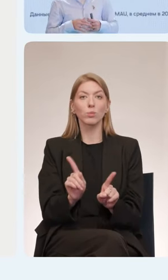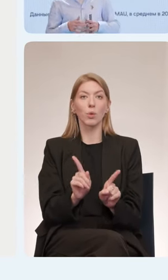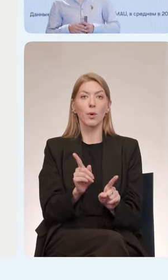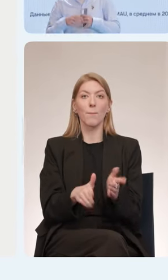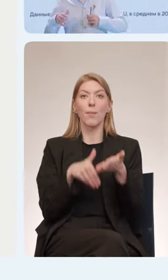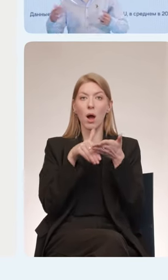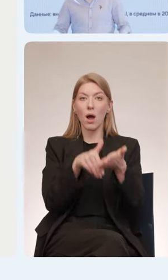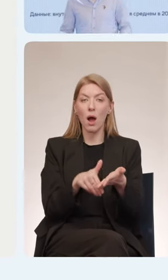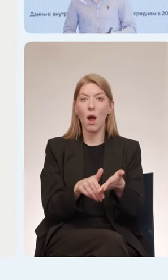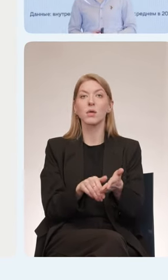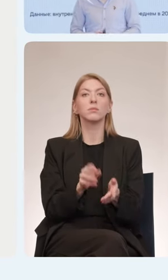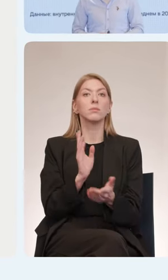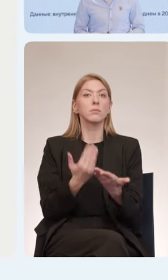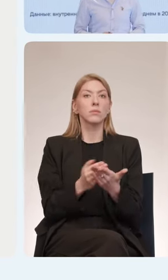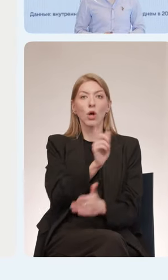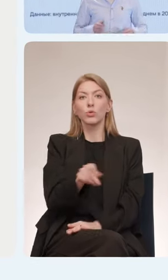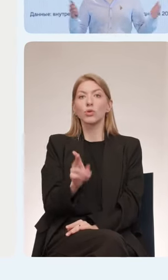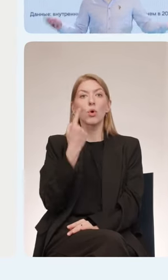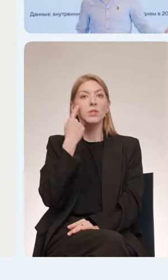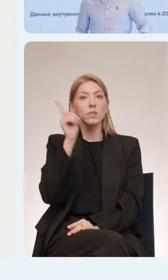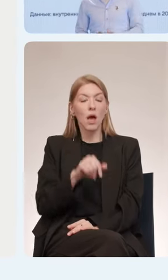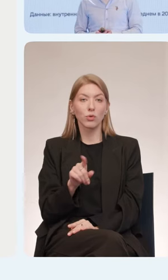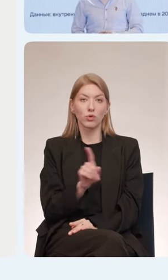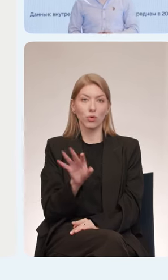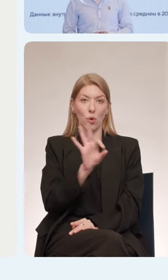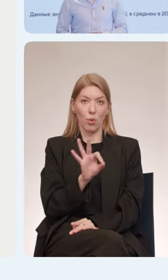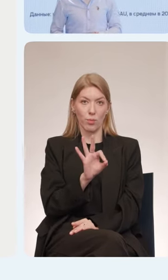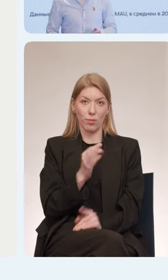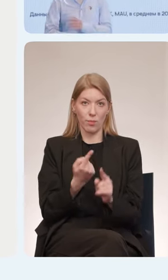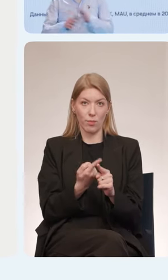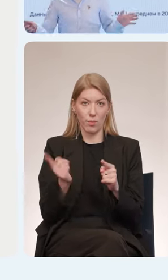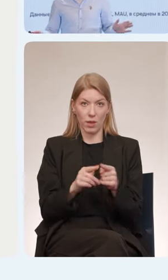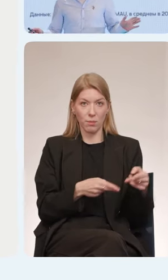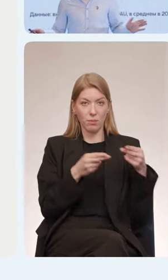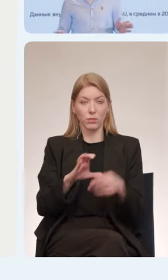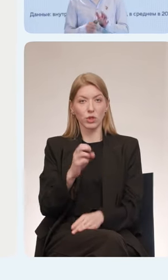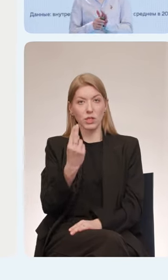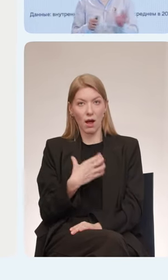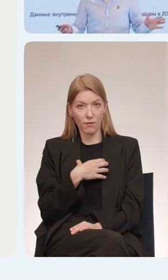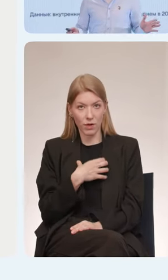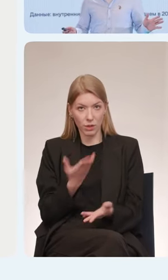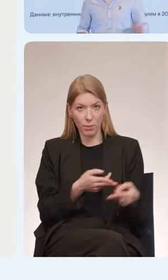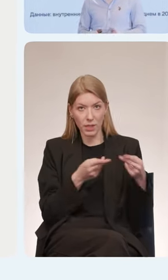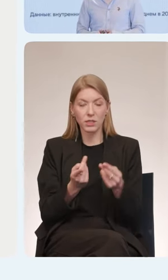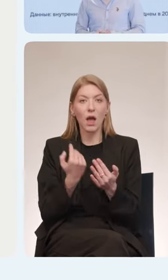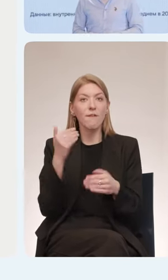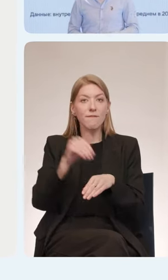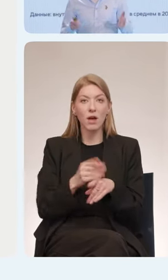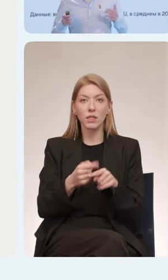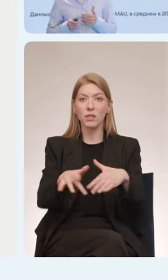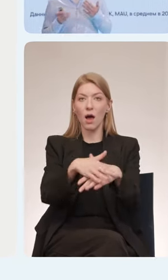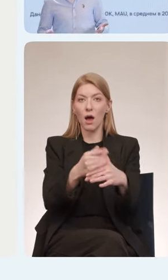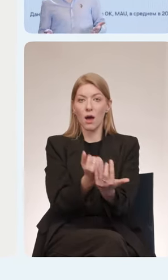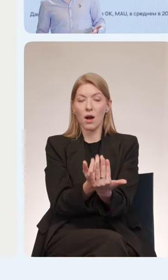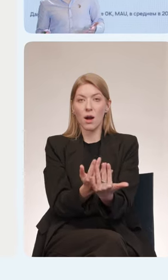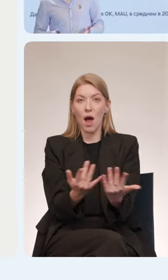теми людьми, которые знают что-то о социальной повестке, а очень разной, очень разношерстной аудитории. Мы это